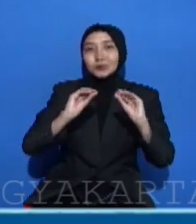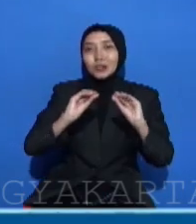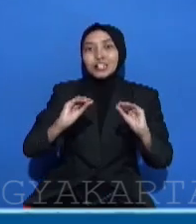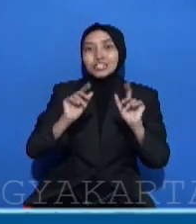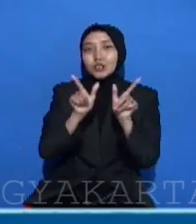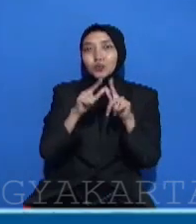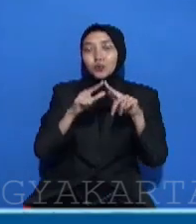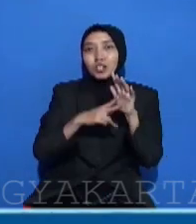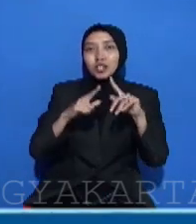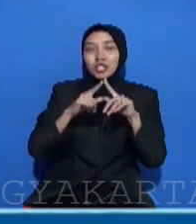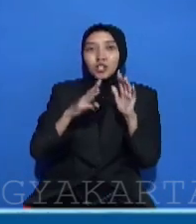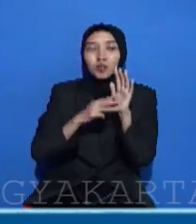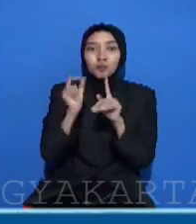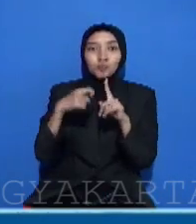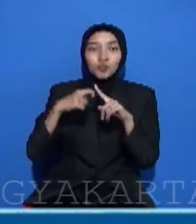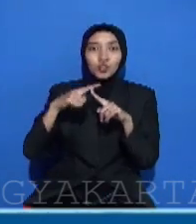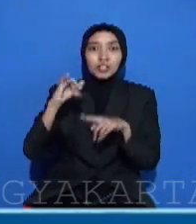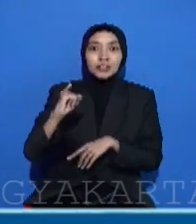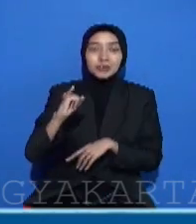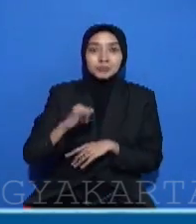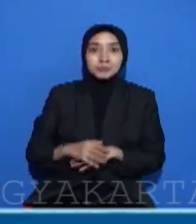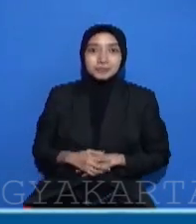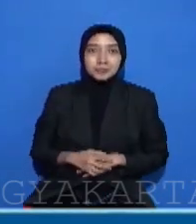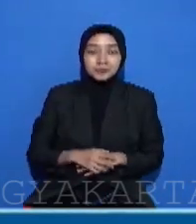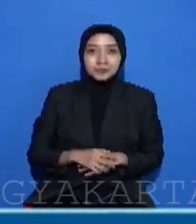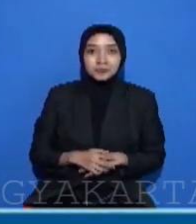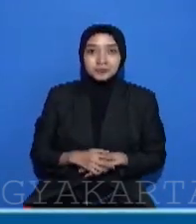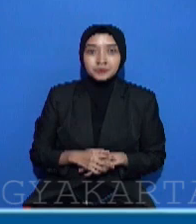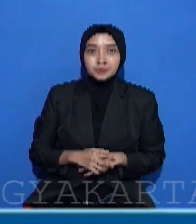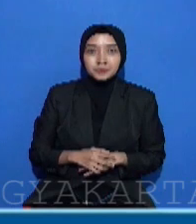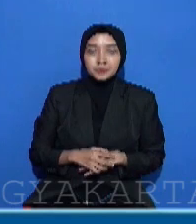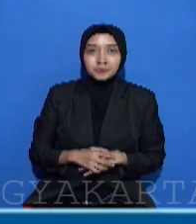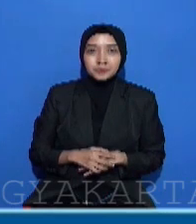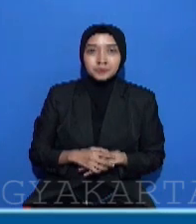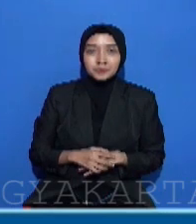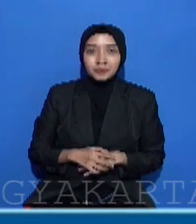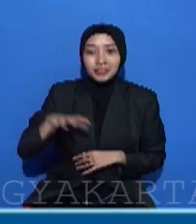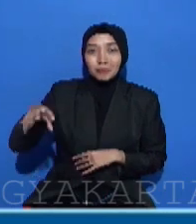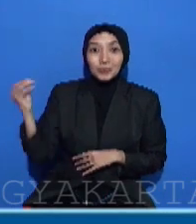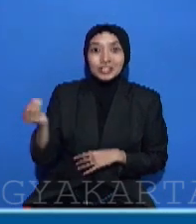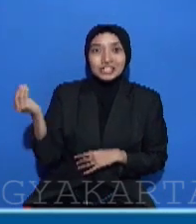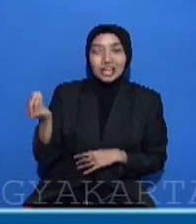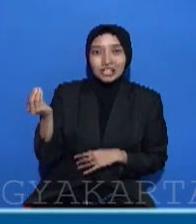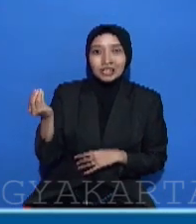Engkang dumunung ing deso Kebon Legi kecamatan Kaliangkrik kabupaten Magelang cucugan